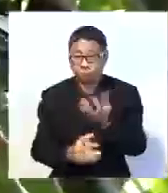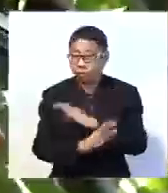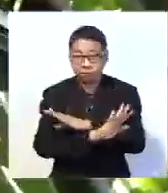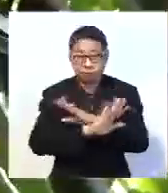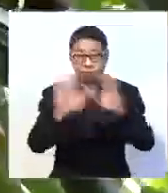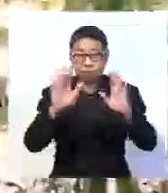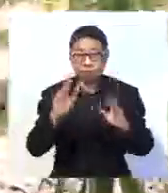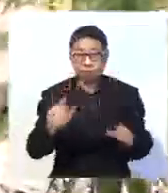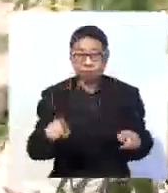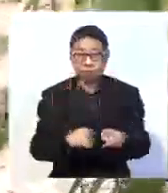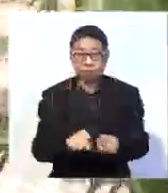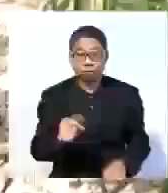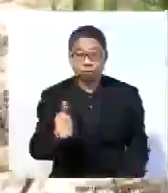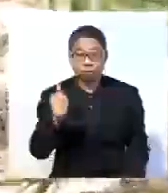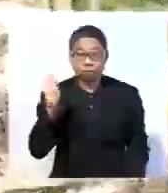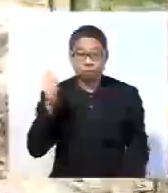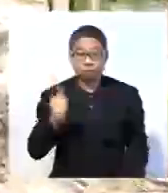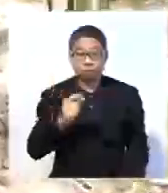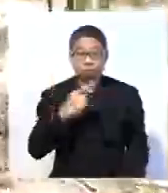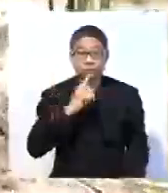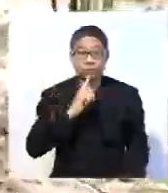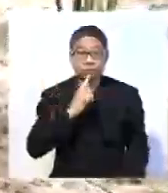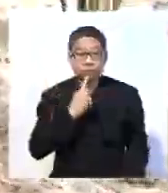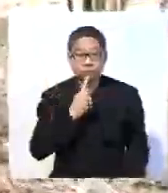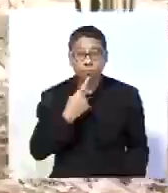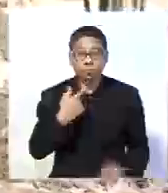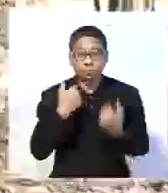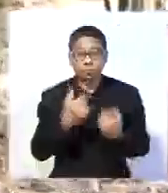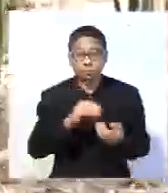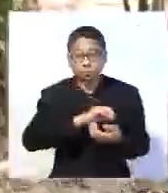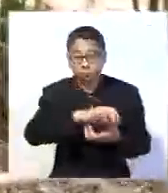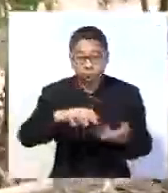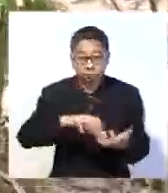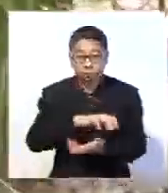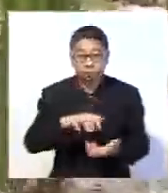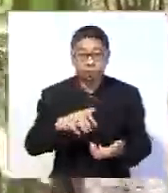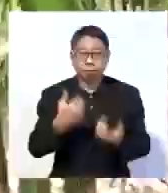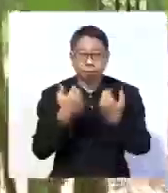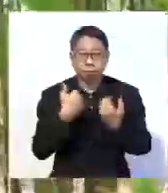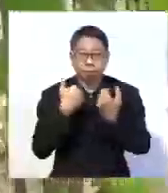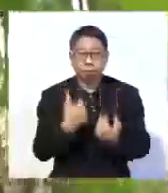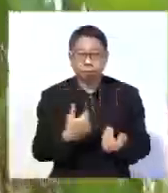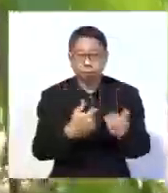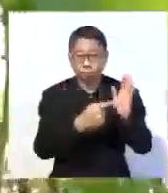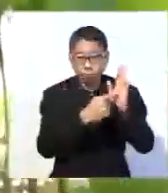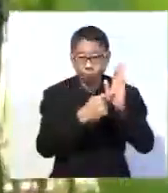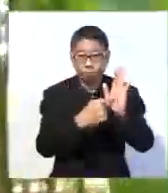ไม้ทิ้งเหมือนสายพันธุ์อื่นที่มีความขมเจือปนเข้ามาในเนื้อหน่อไม้ค่ะนี่นะคะก็เป็น